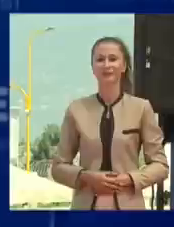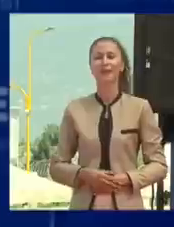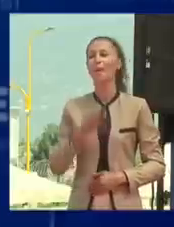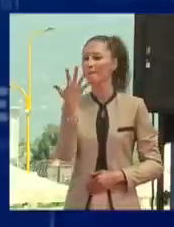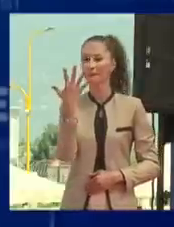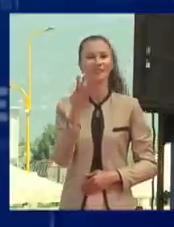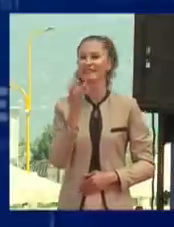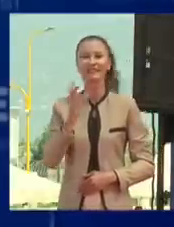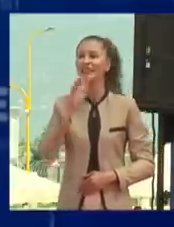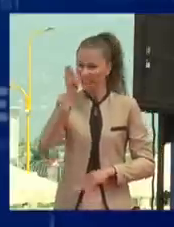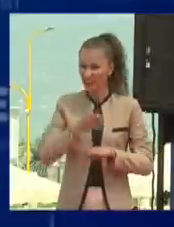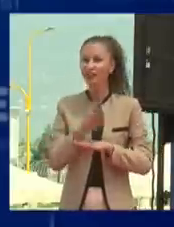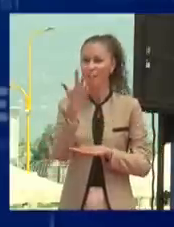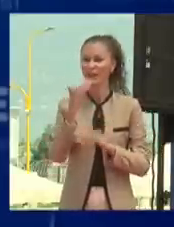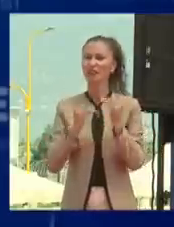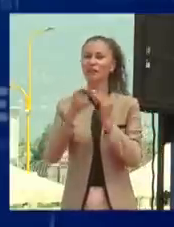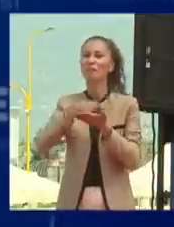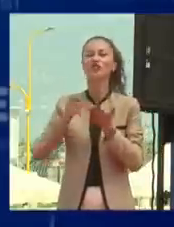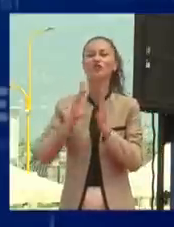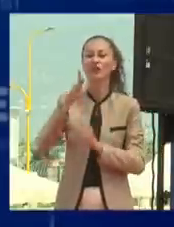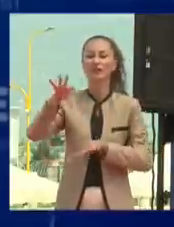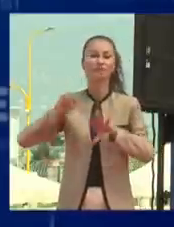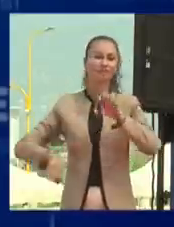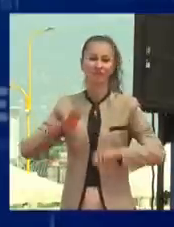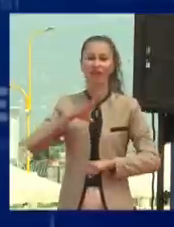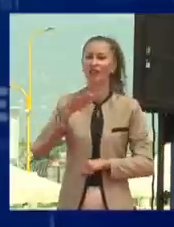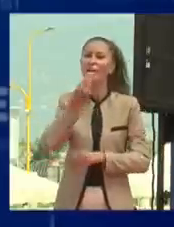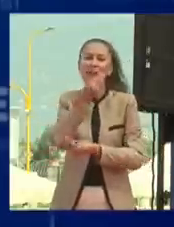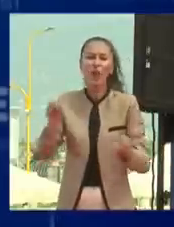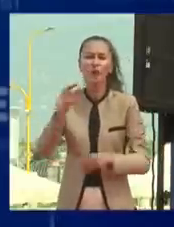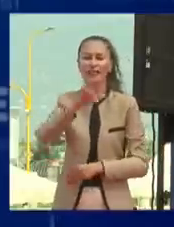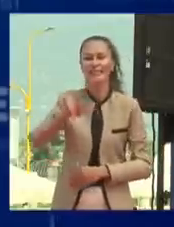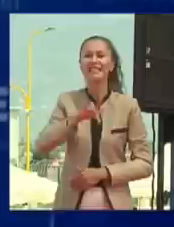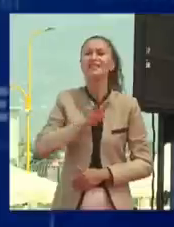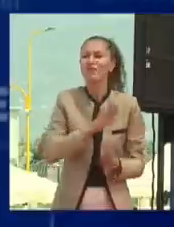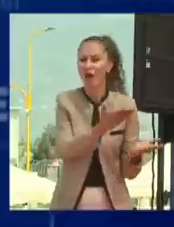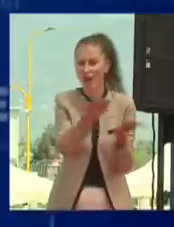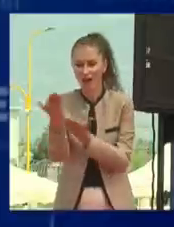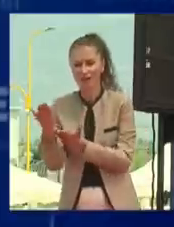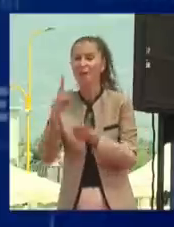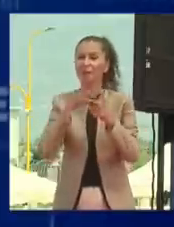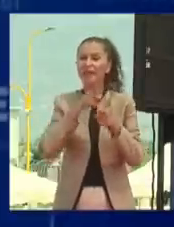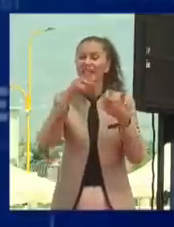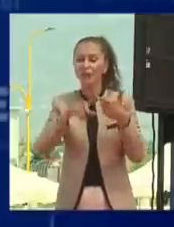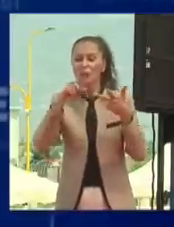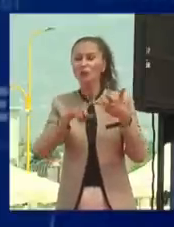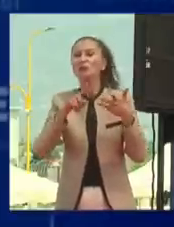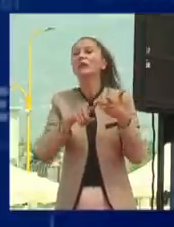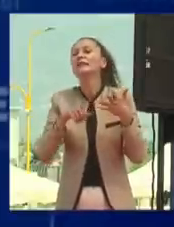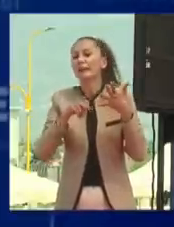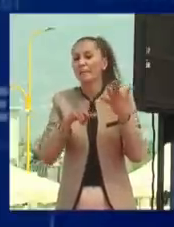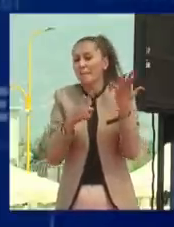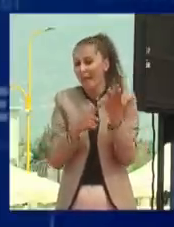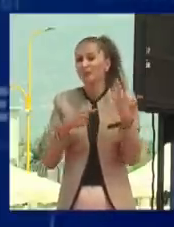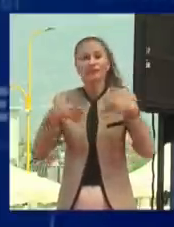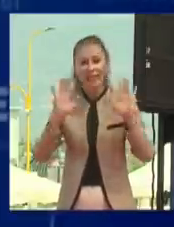Beşi çok, gerçekten beşi çoktan geçtik. Ya milyonlarca işsiz var kardeşim. Bir yerden değil, iki yerden değil, üç yerden değil, beş